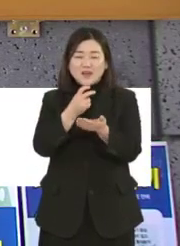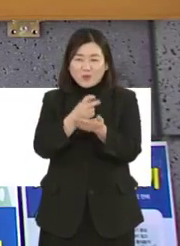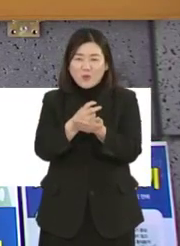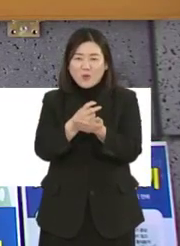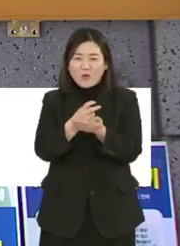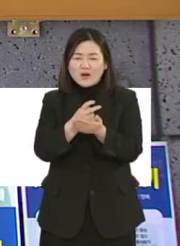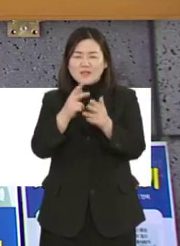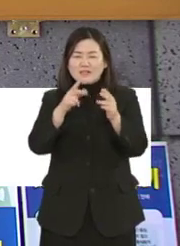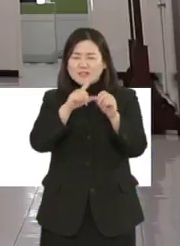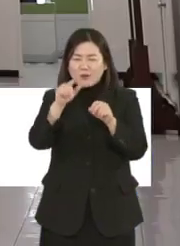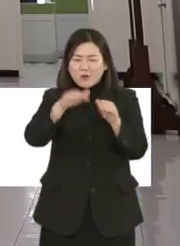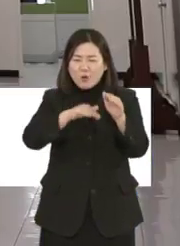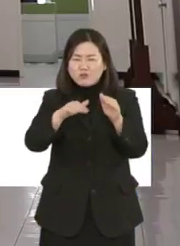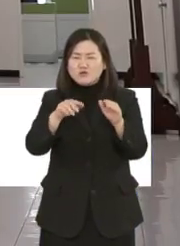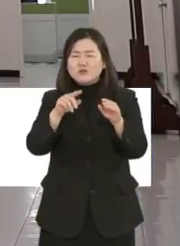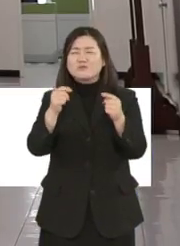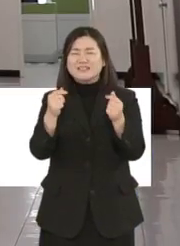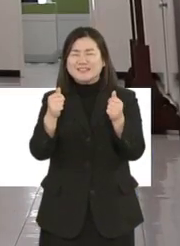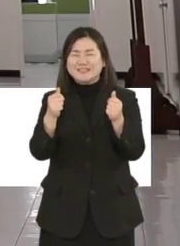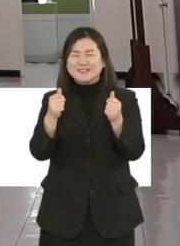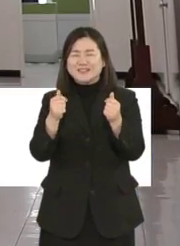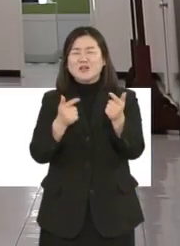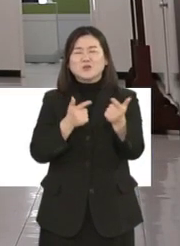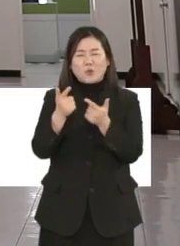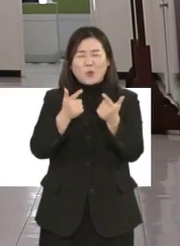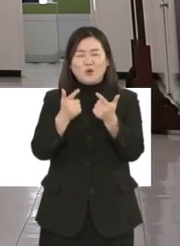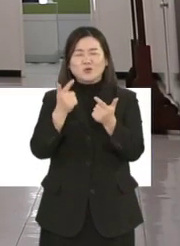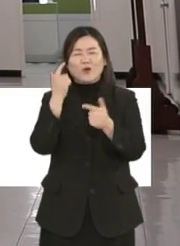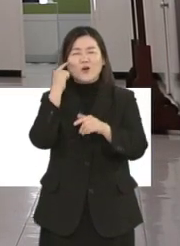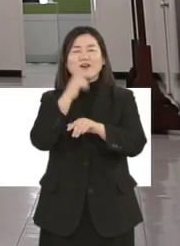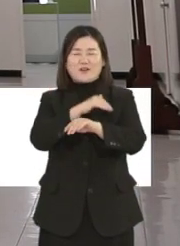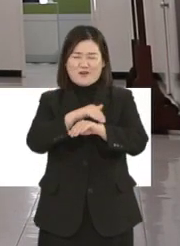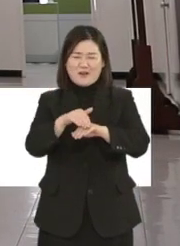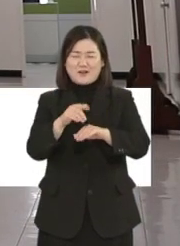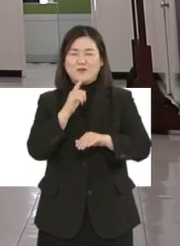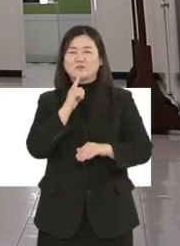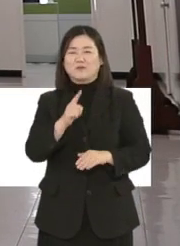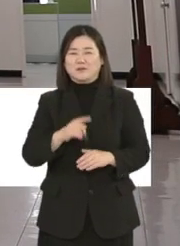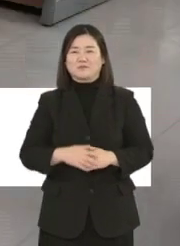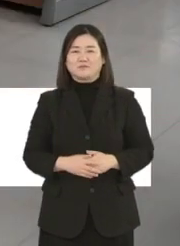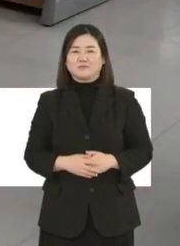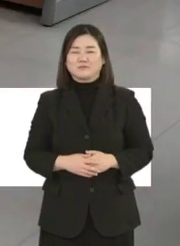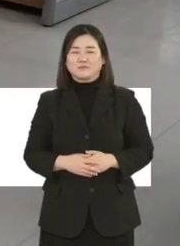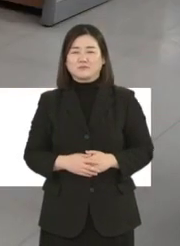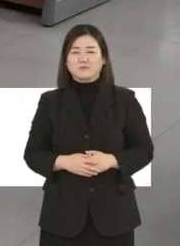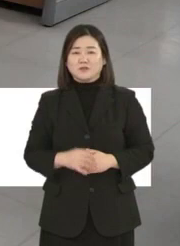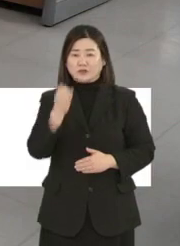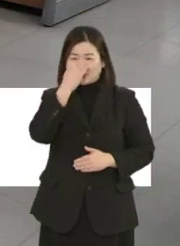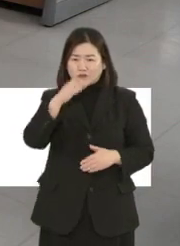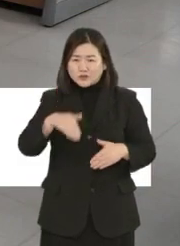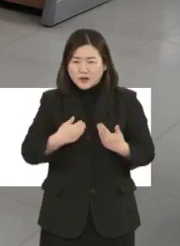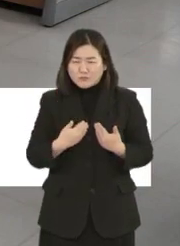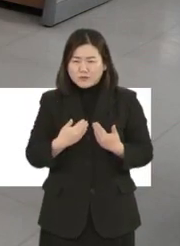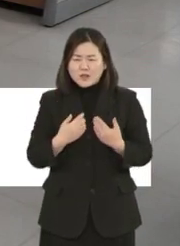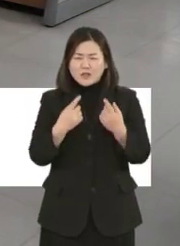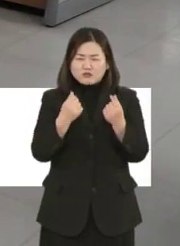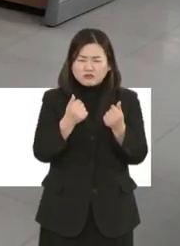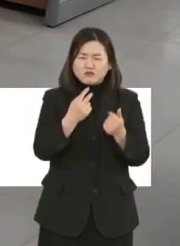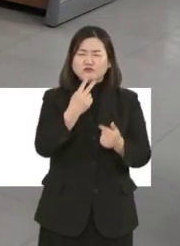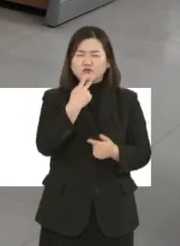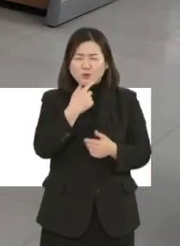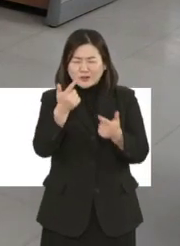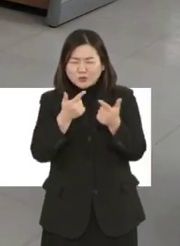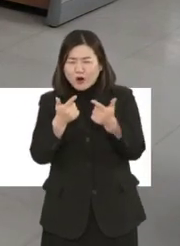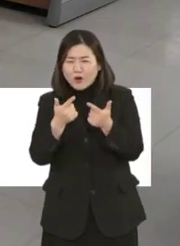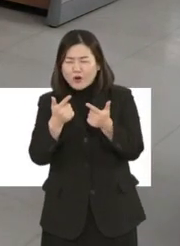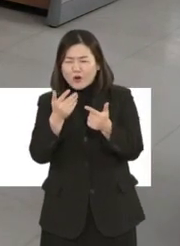복리후생제도는 지방공무원 수준에 비해 과도하지 않도록 합리적으로 조정할 계획입니다 충남도는 유사 중복 기능을